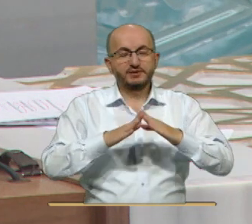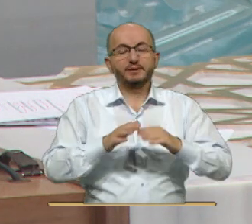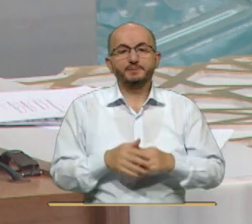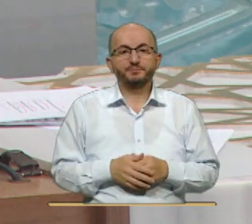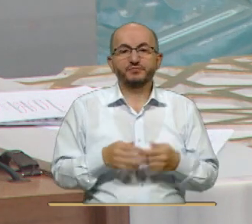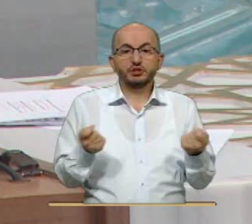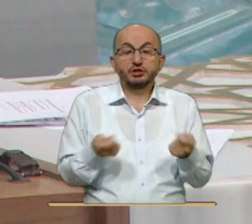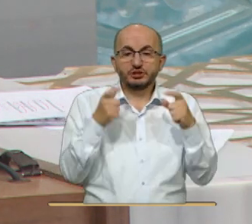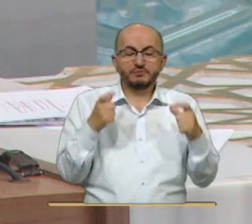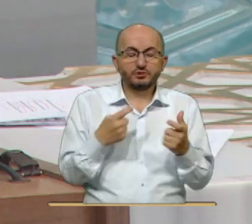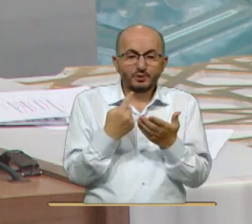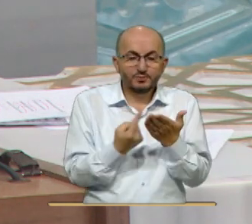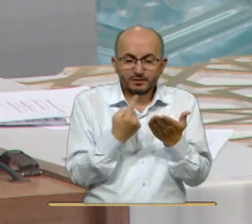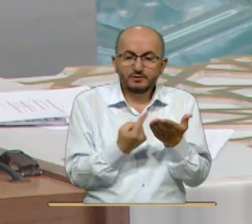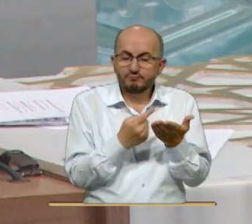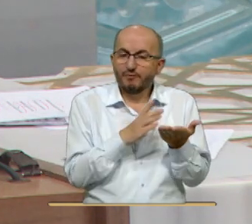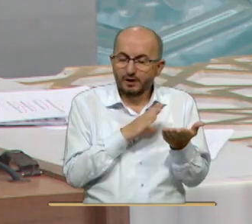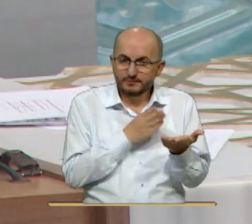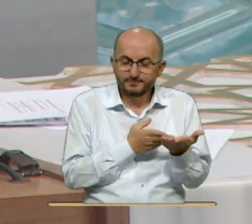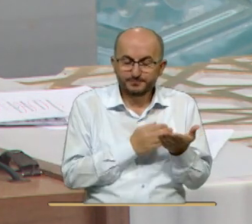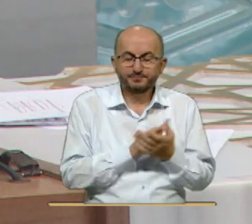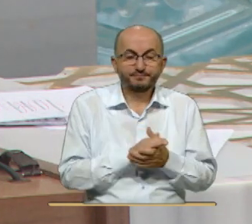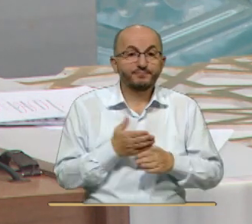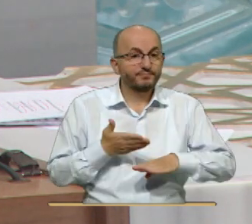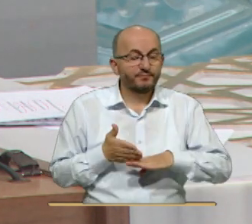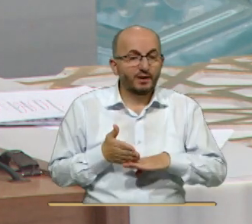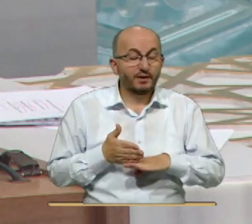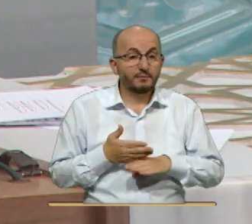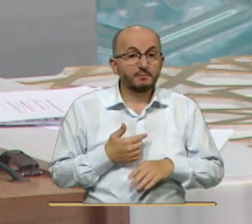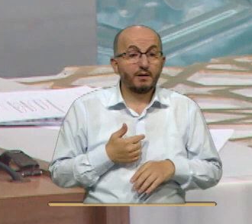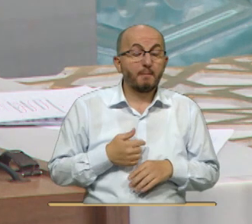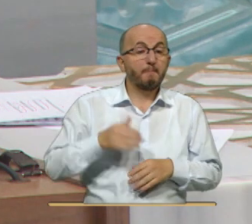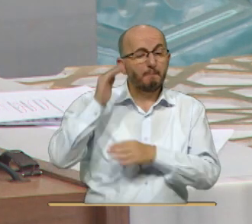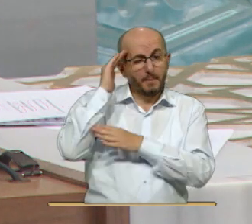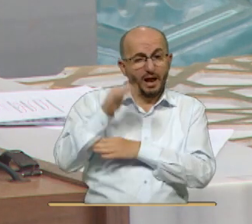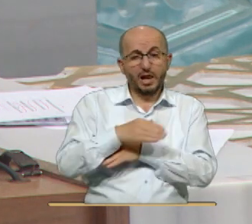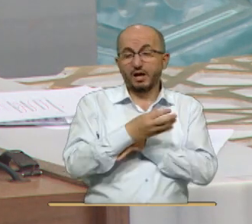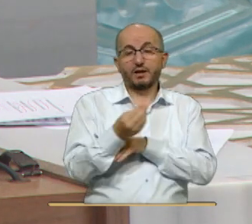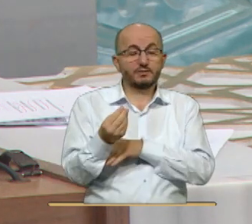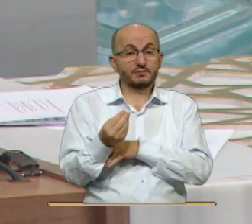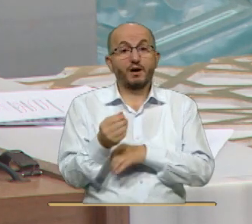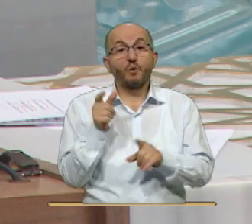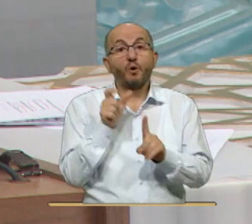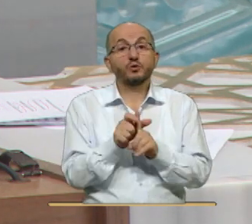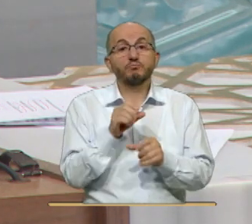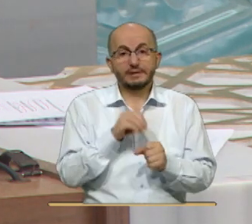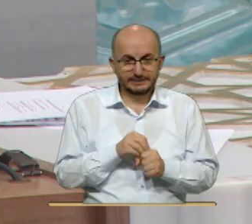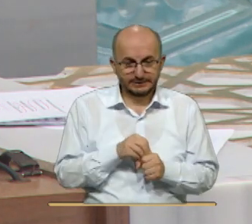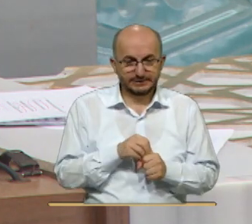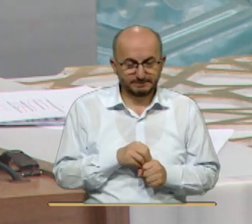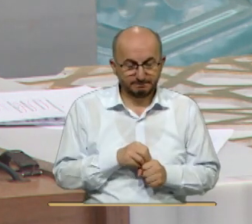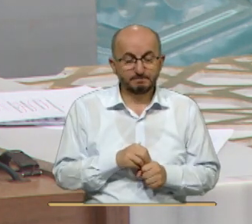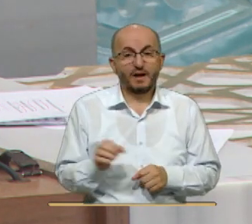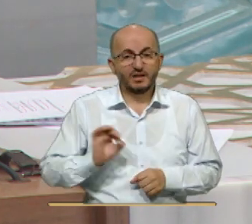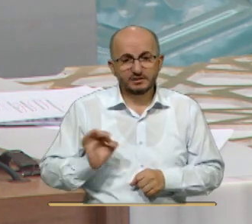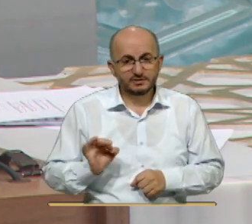büromuzda Kur'an-ı Kerim'i bulundururuz. Niye? Belalardan, musibetlerden korunmak için.